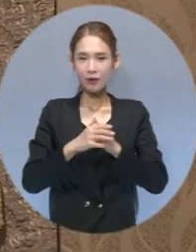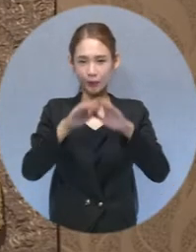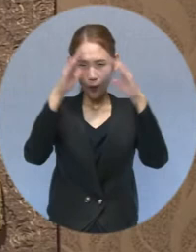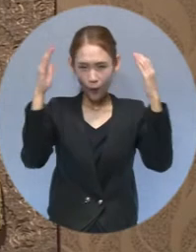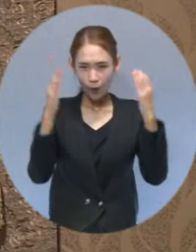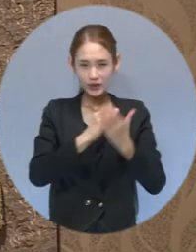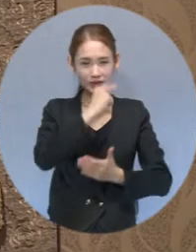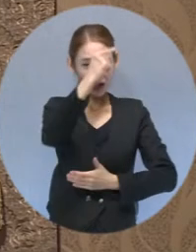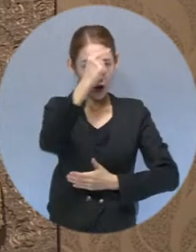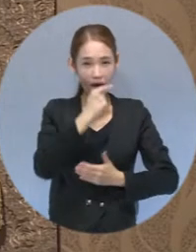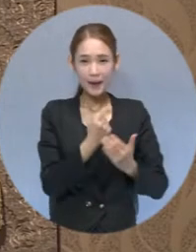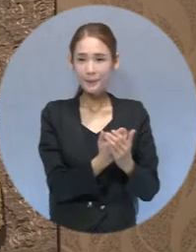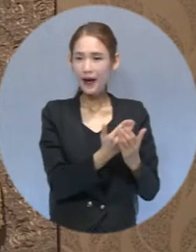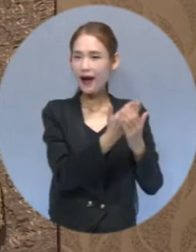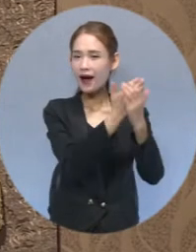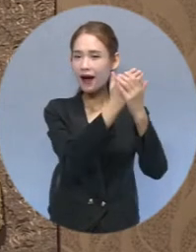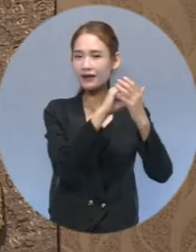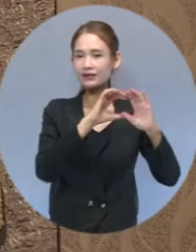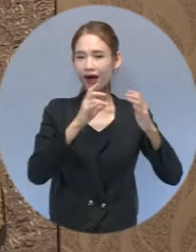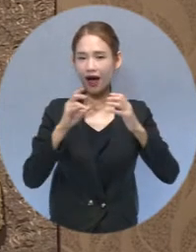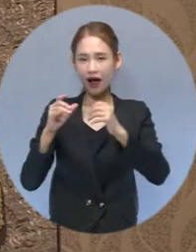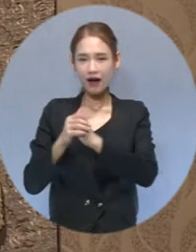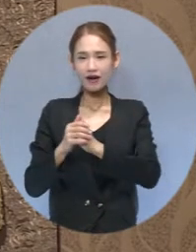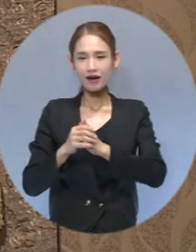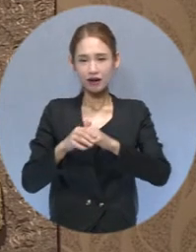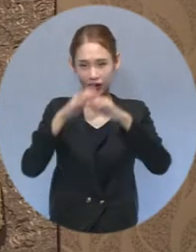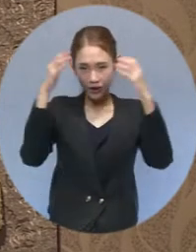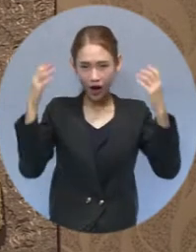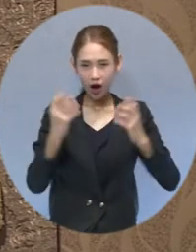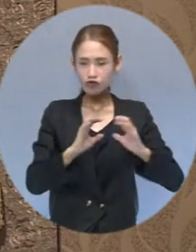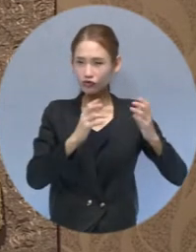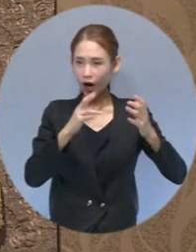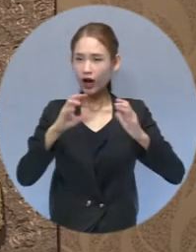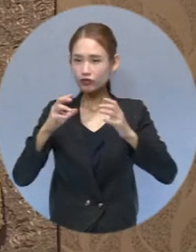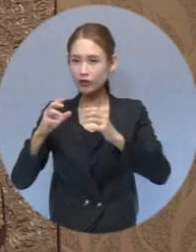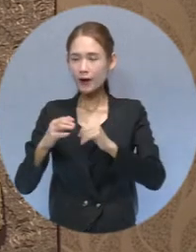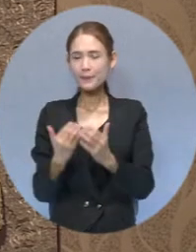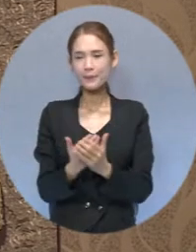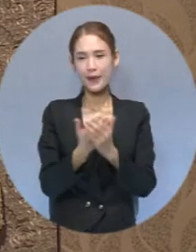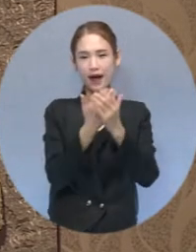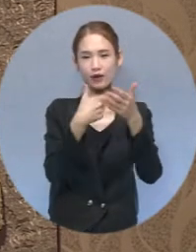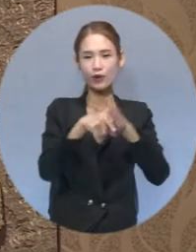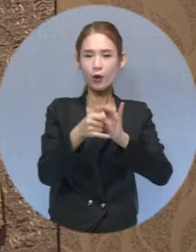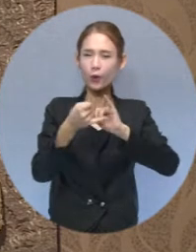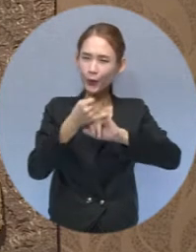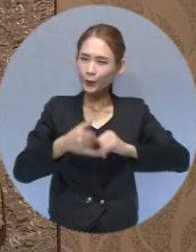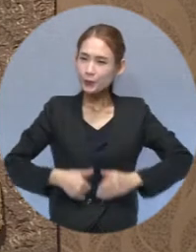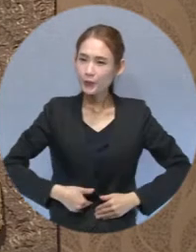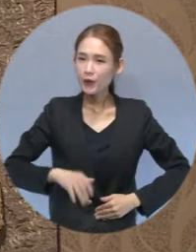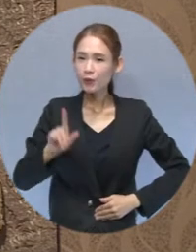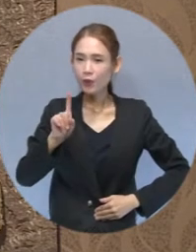나라들의 제국서부터 최신 국가들까지 발전하기 위해서 제일 필요한 건 바로 교통입니다.